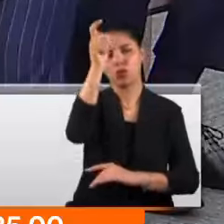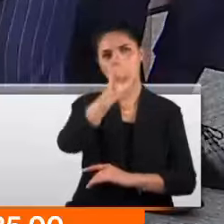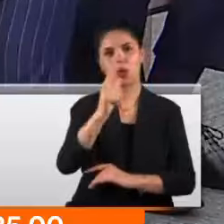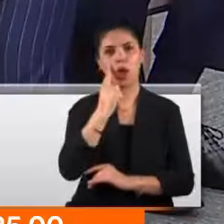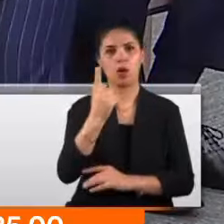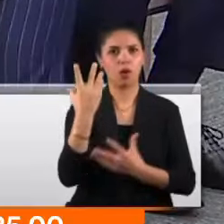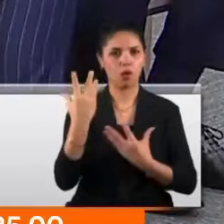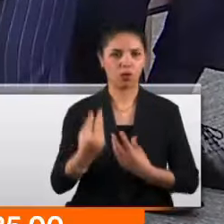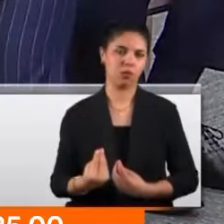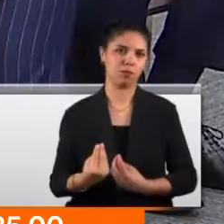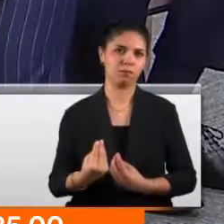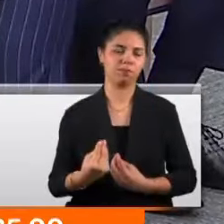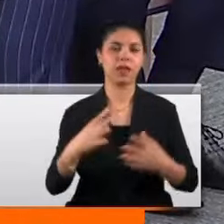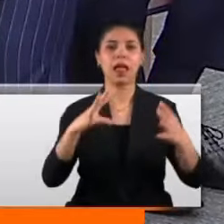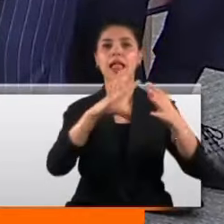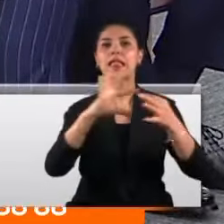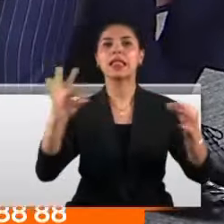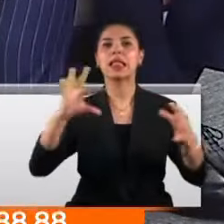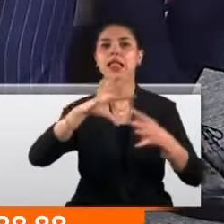NATO ile şu